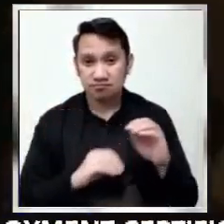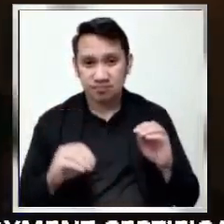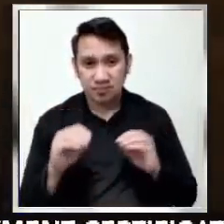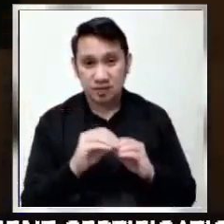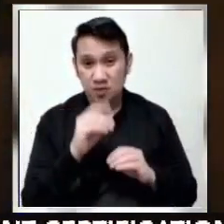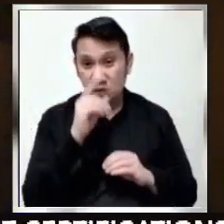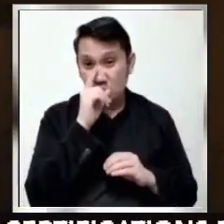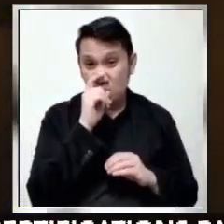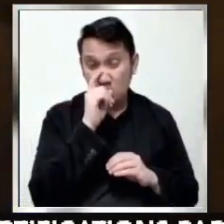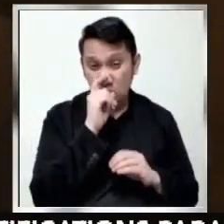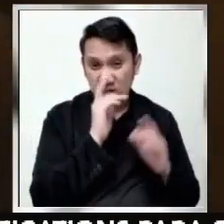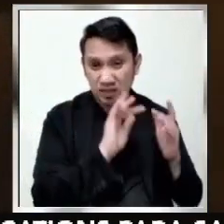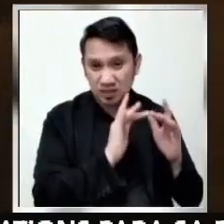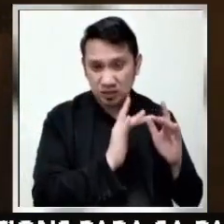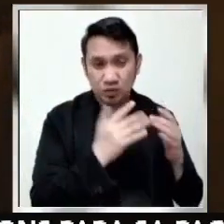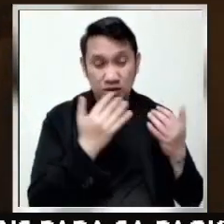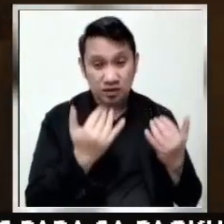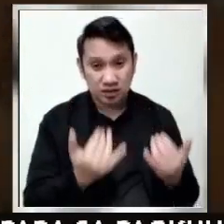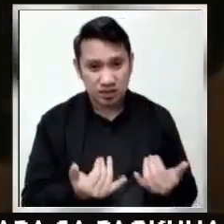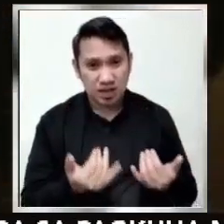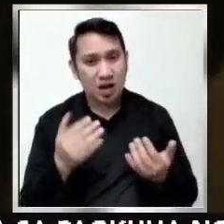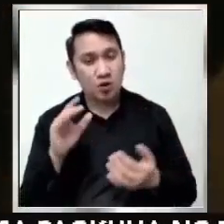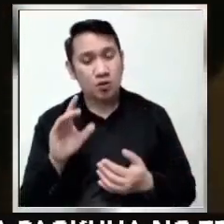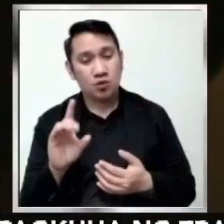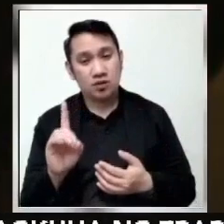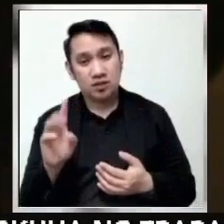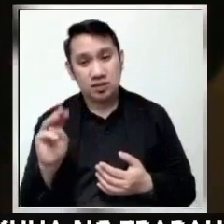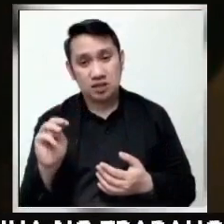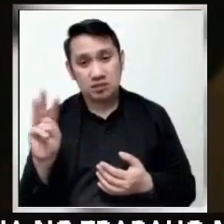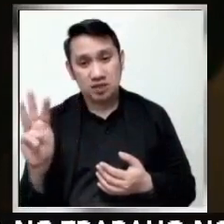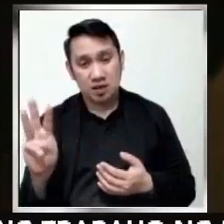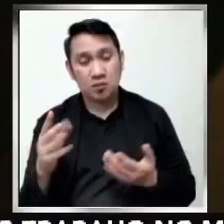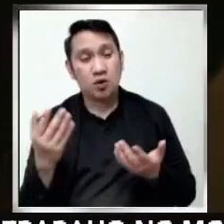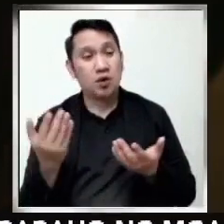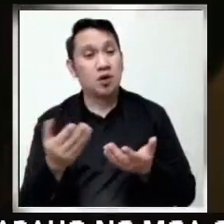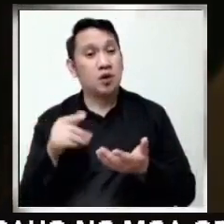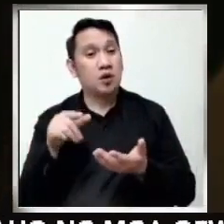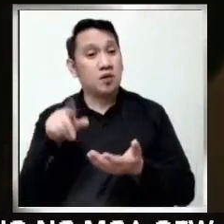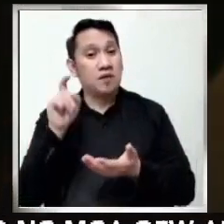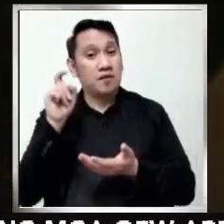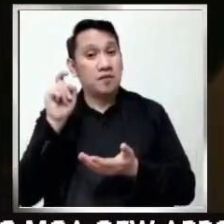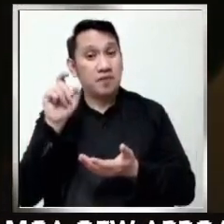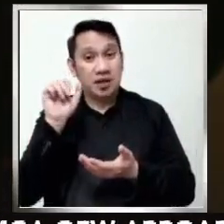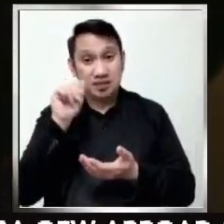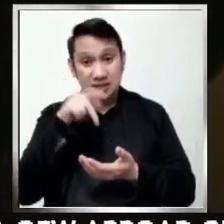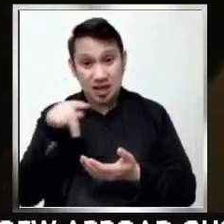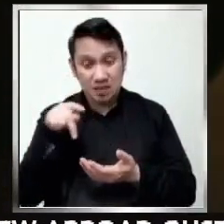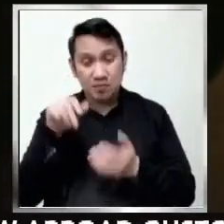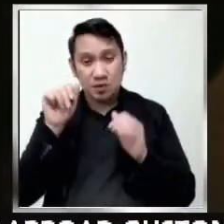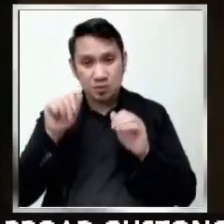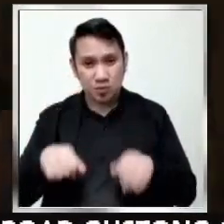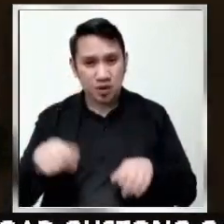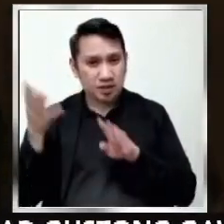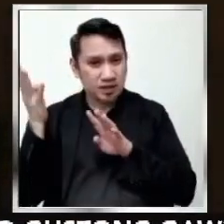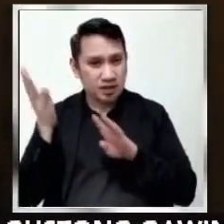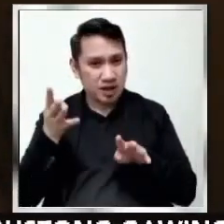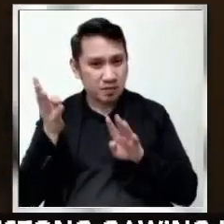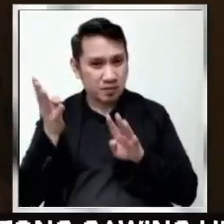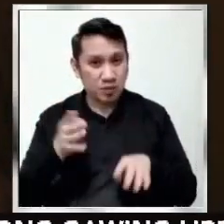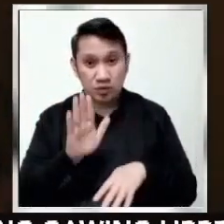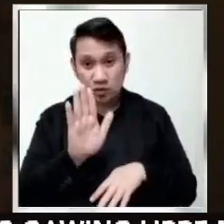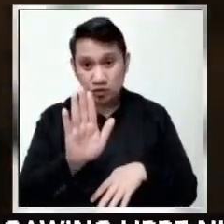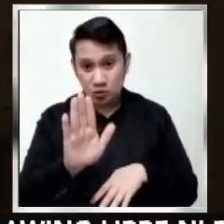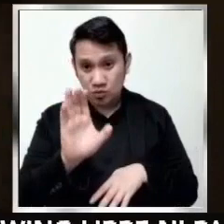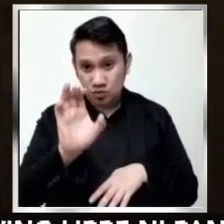portal, gumawa na ang DMW ng OFW Pass app na pwedeng i-download sa inyong smartphone. Approved